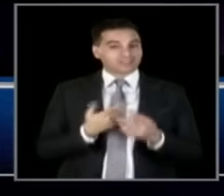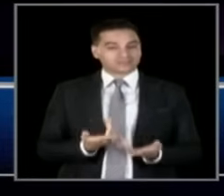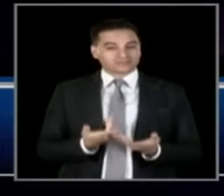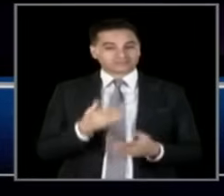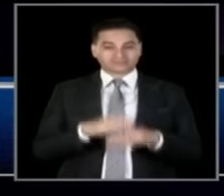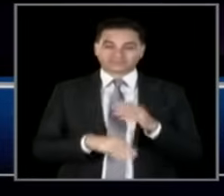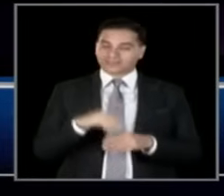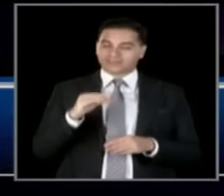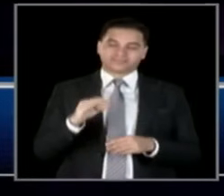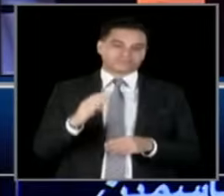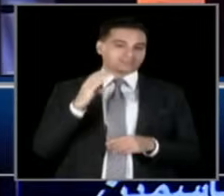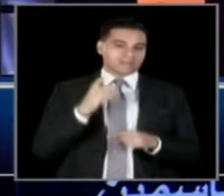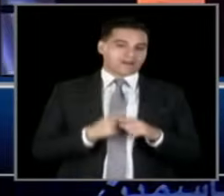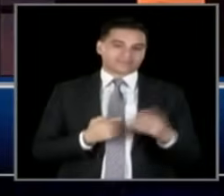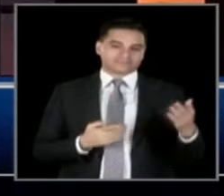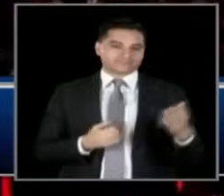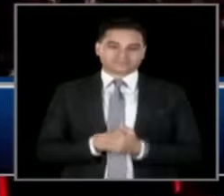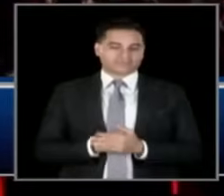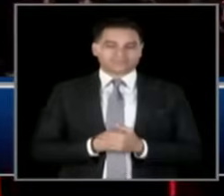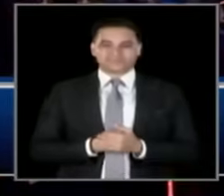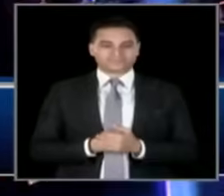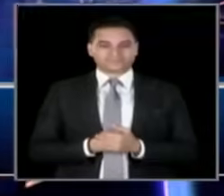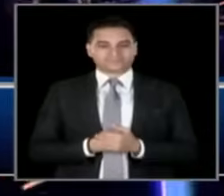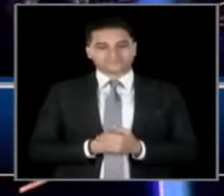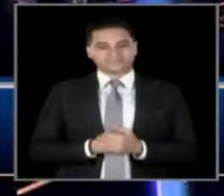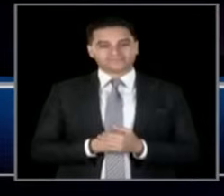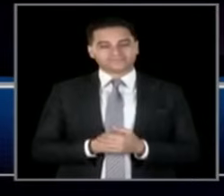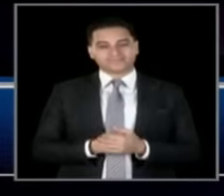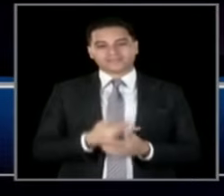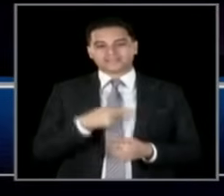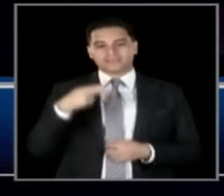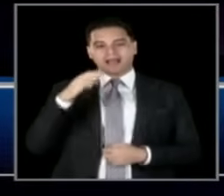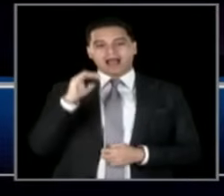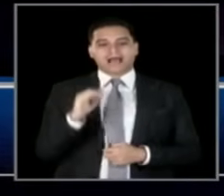يا ياسمين إجابة خاطئة. جوليا. عبير مين؟